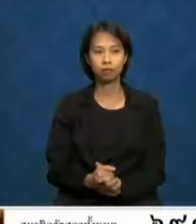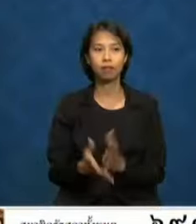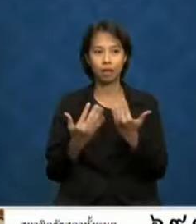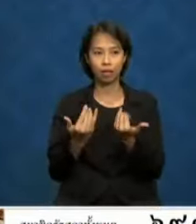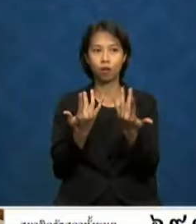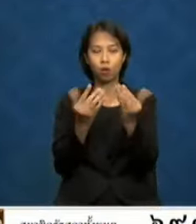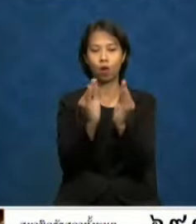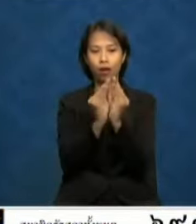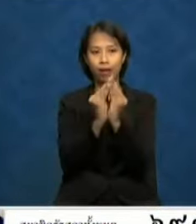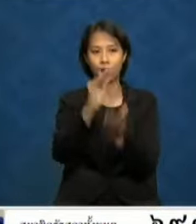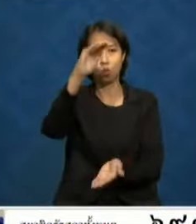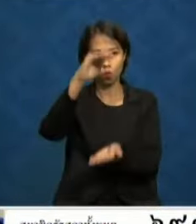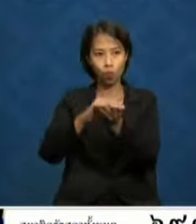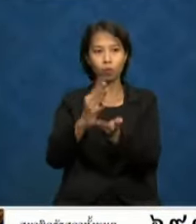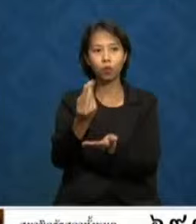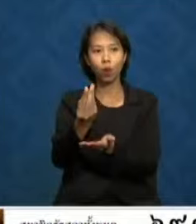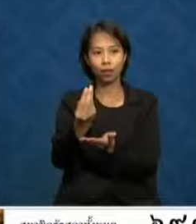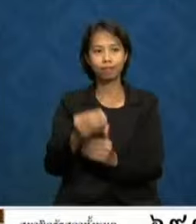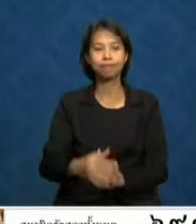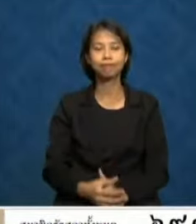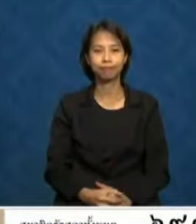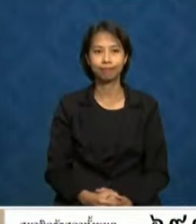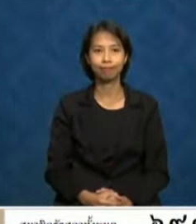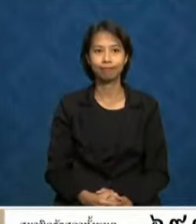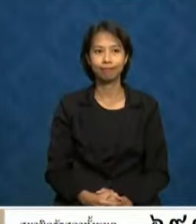ดงผลด้วยนะครับ